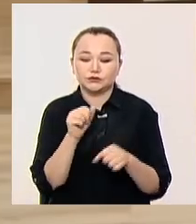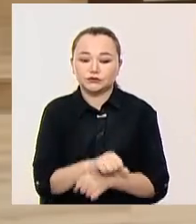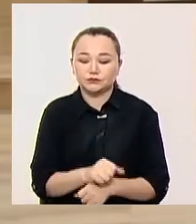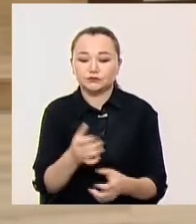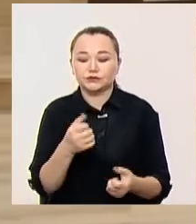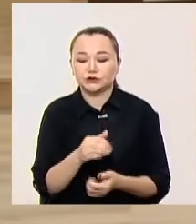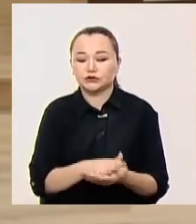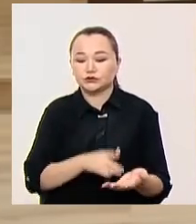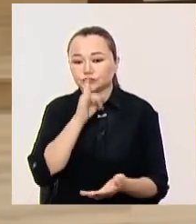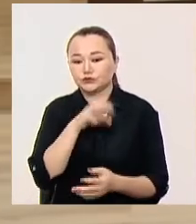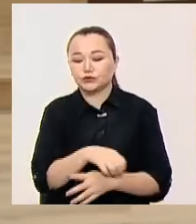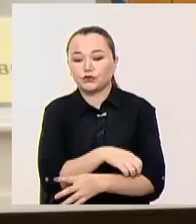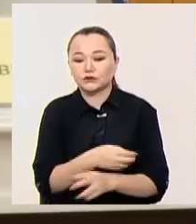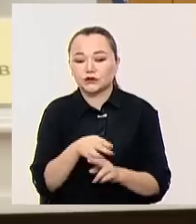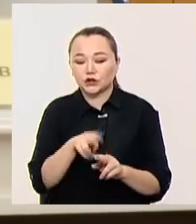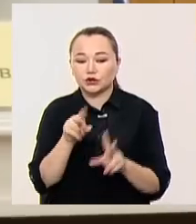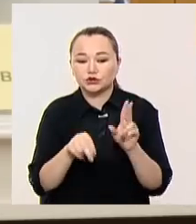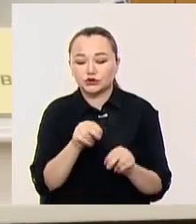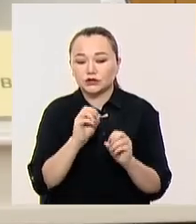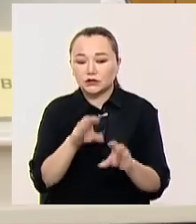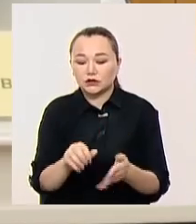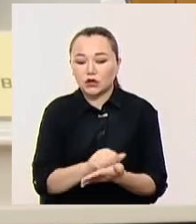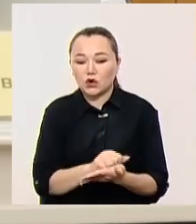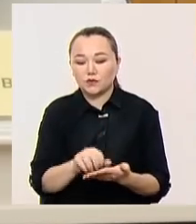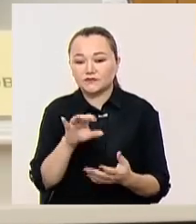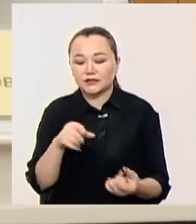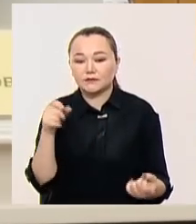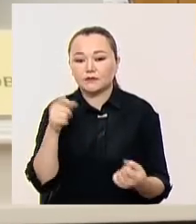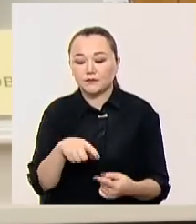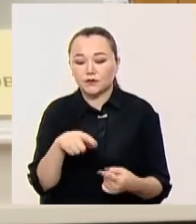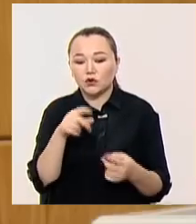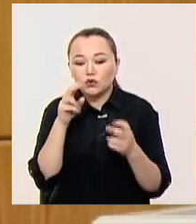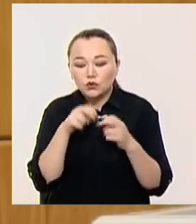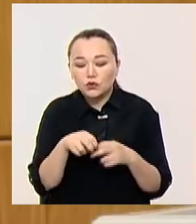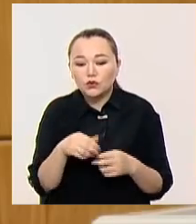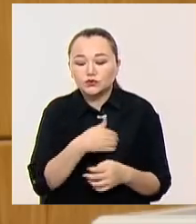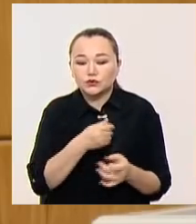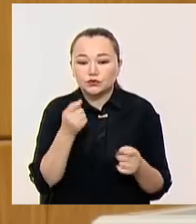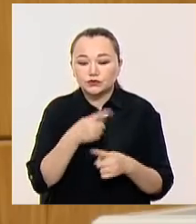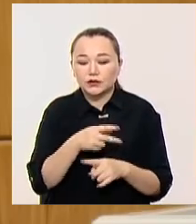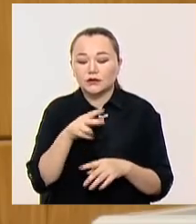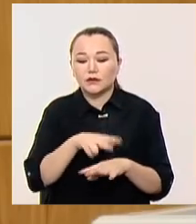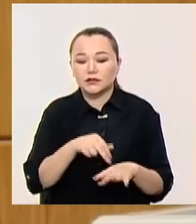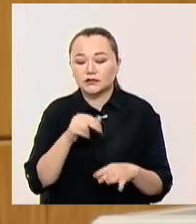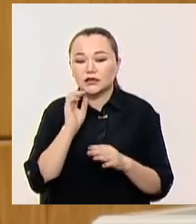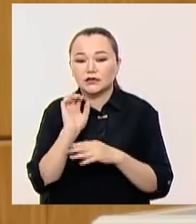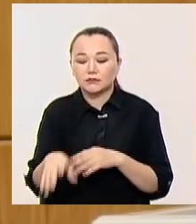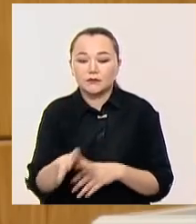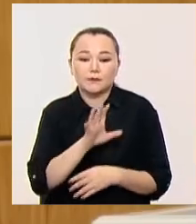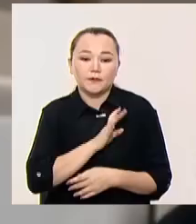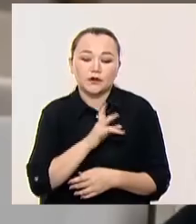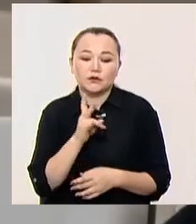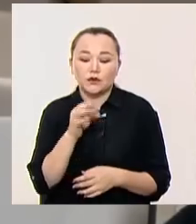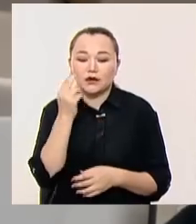орталық сайлау комиссиясы бұған дейін үміткер тапсырған құжаттардың сәйкестігін анықтау мақсатында құзырлы органдарға жіберген болатын. Ал